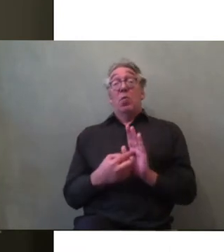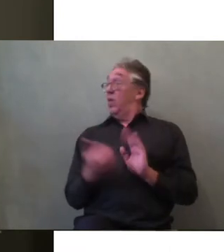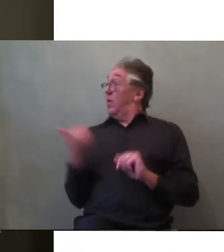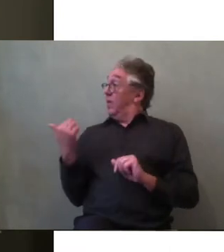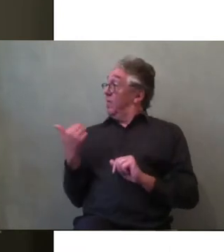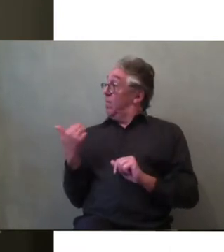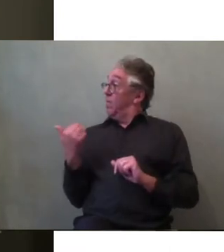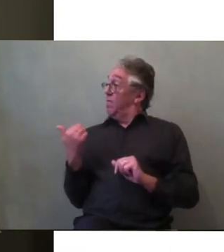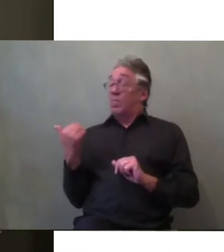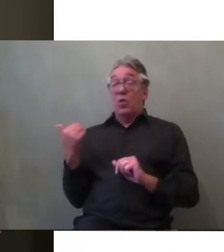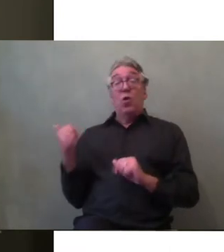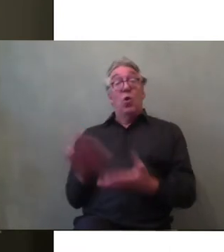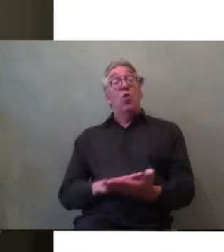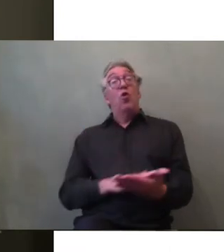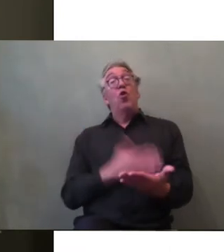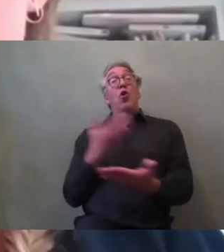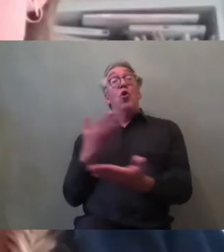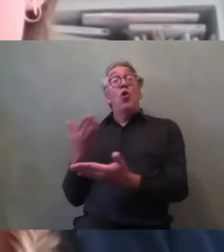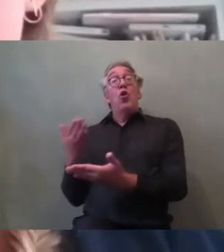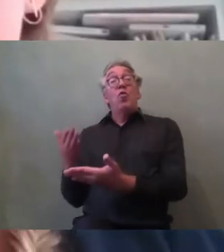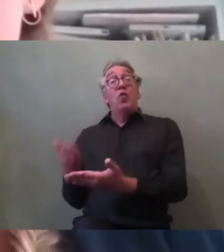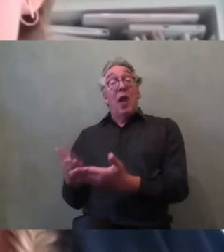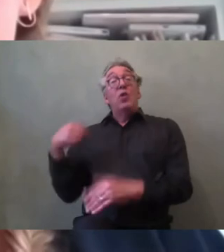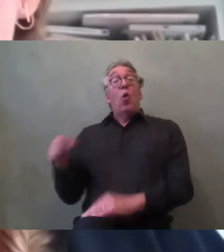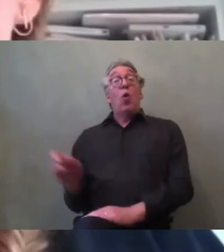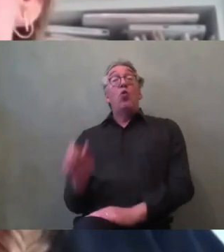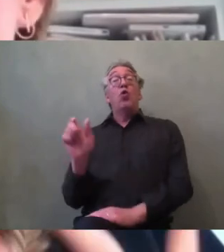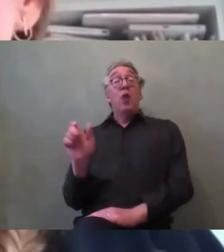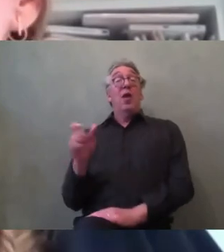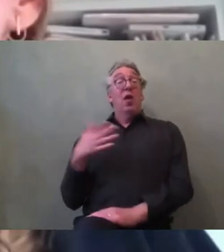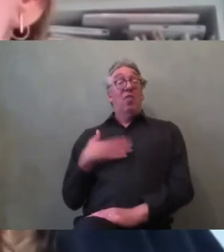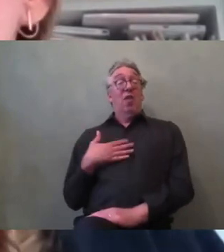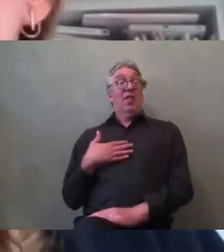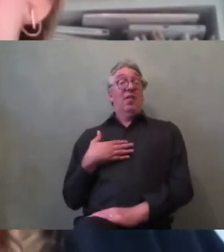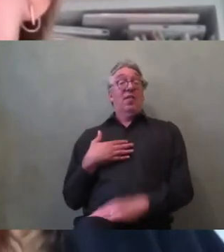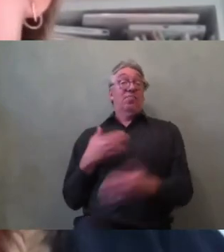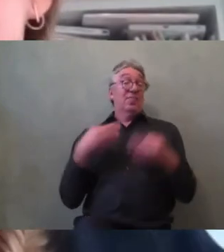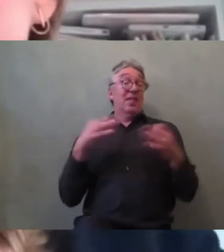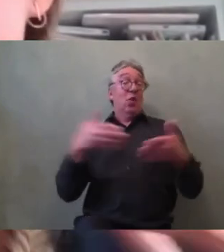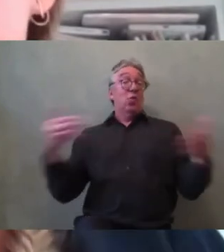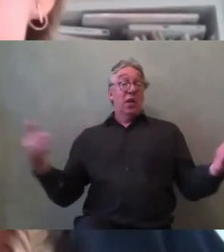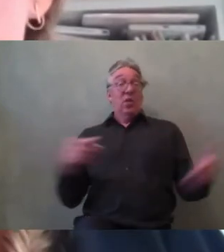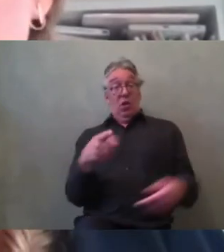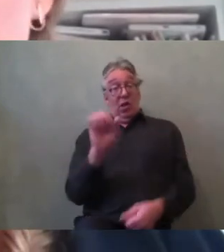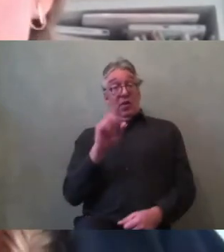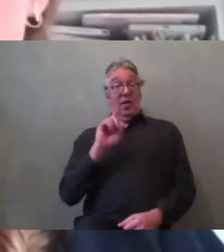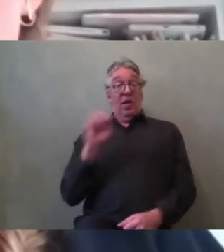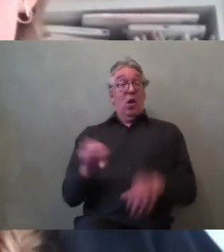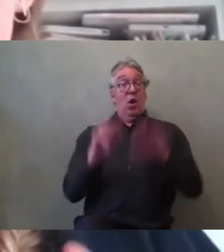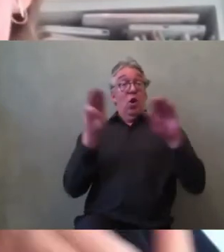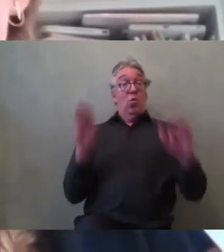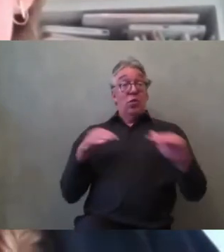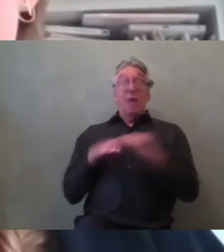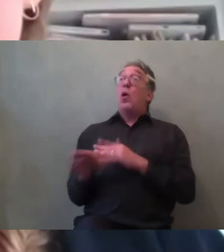deze vertaling ook onderdeel gemaakt van de vaste opstelling. En je kunt dus nu naar het museum gaan en dus bij een deel van de vaste opstelling